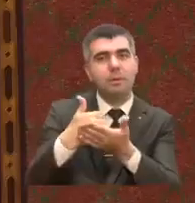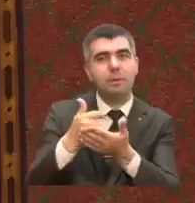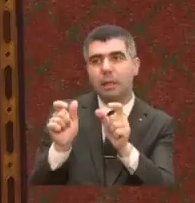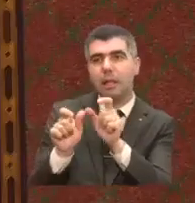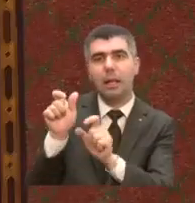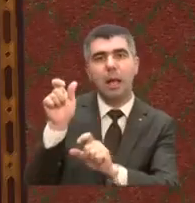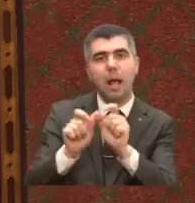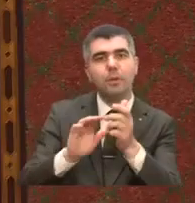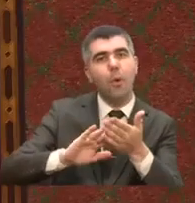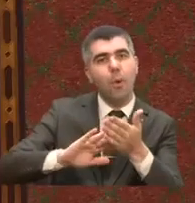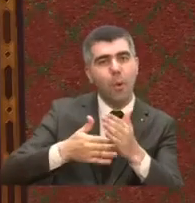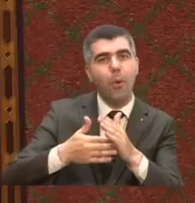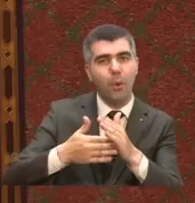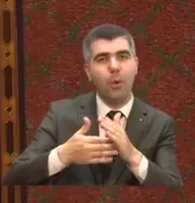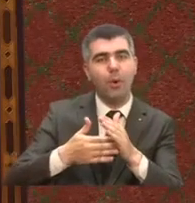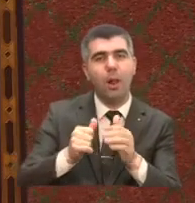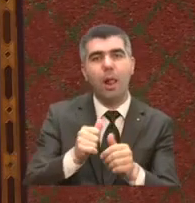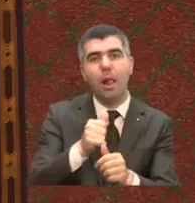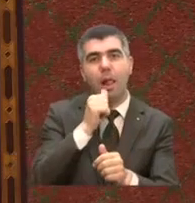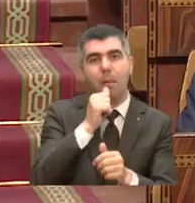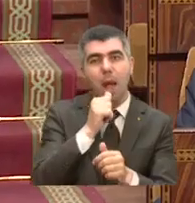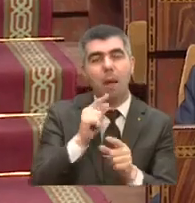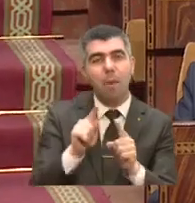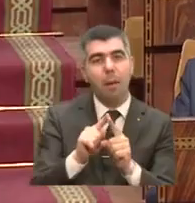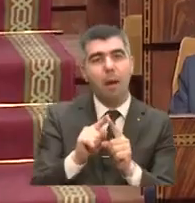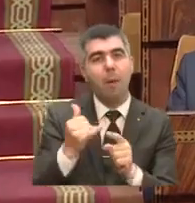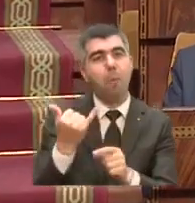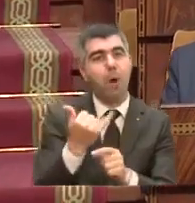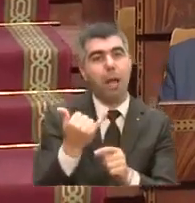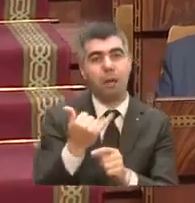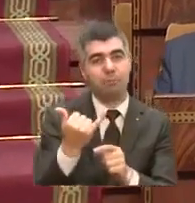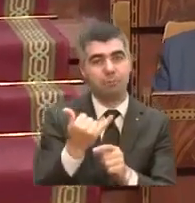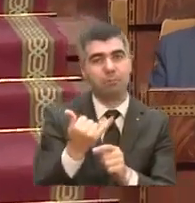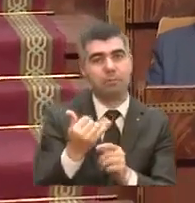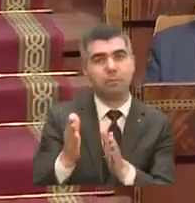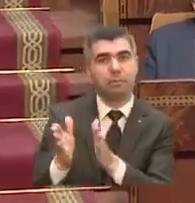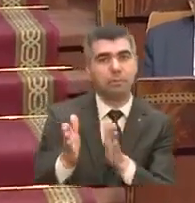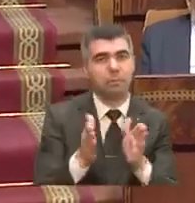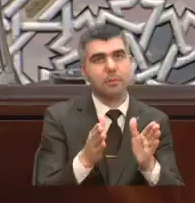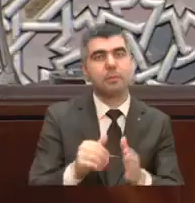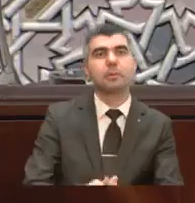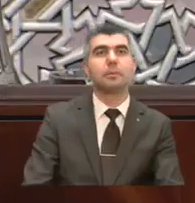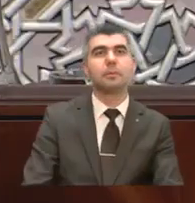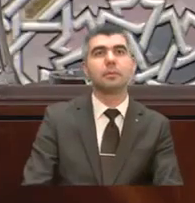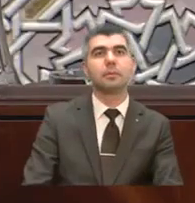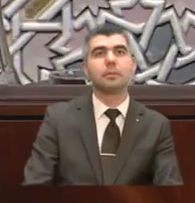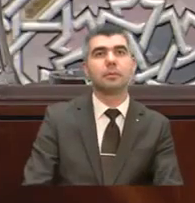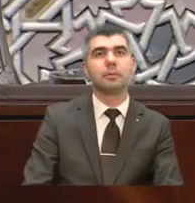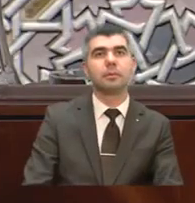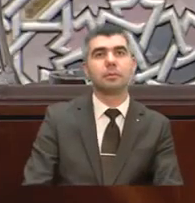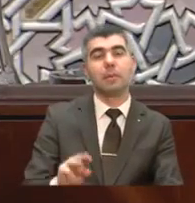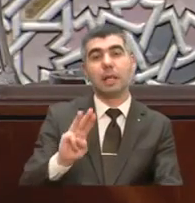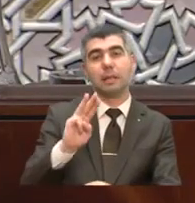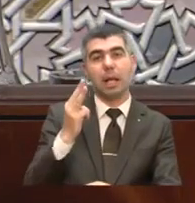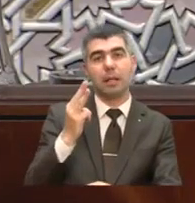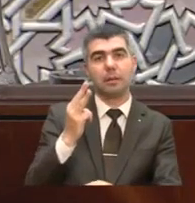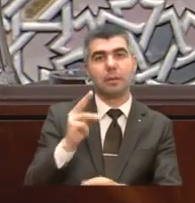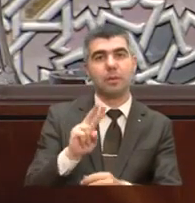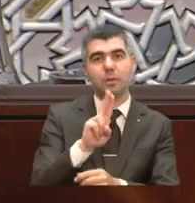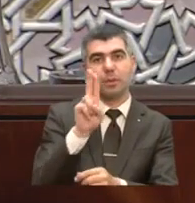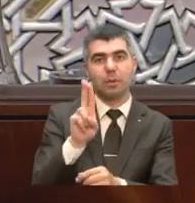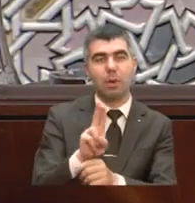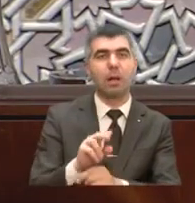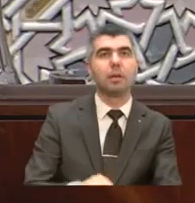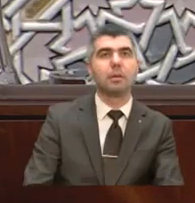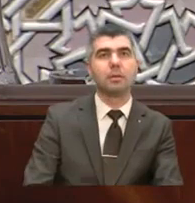لهذا المطلب الحيوي والتخفيف من معاناة الساكنة القروية. شكراً سيد الوزير. شكراً. السؤال الثالث للسيدات والسادة